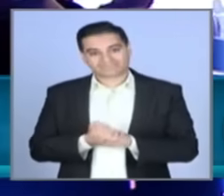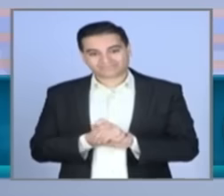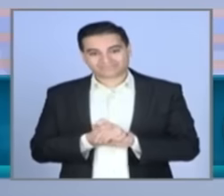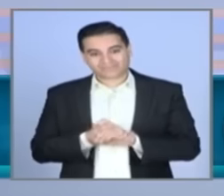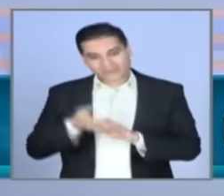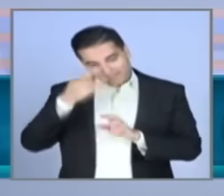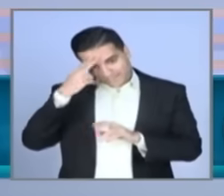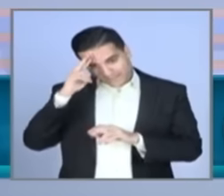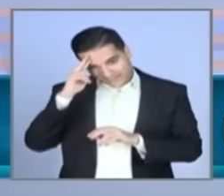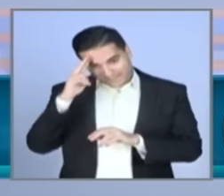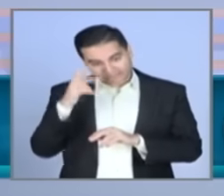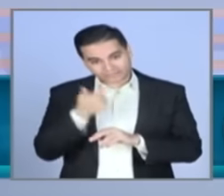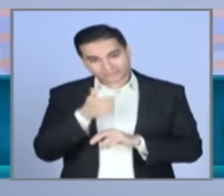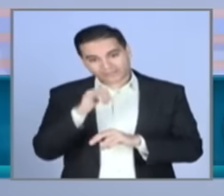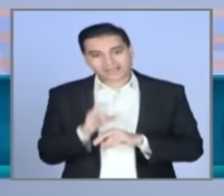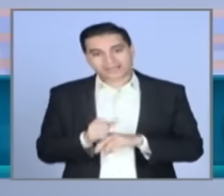مين بقى؟